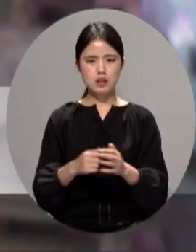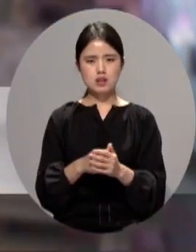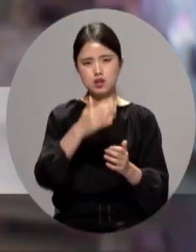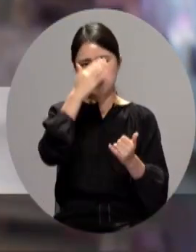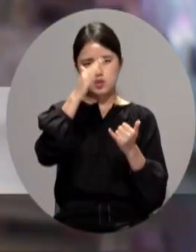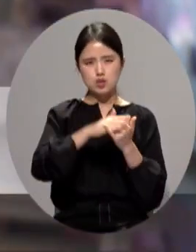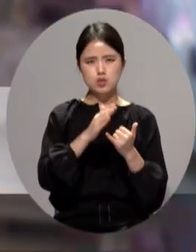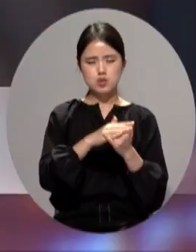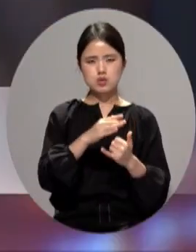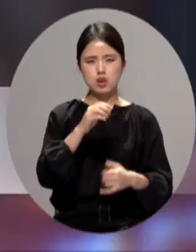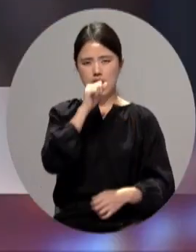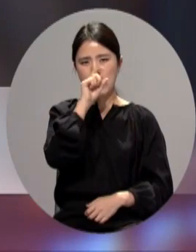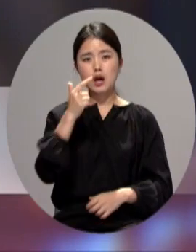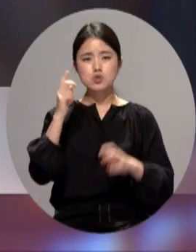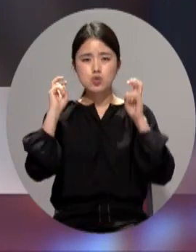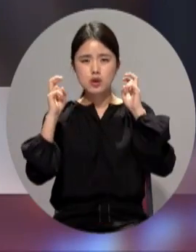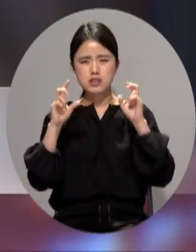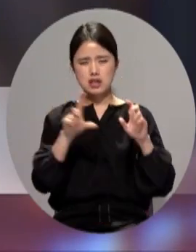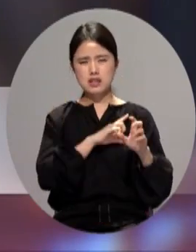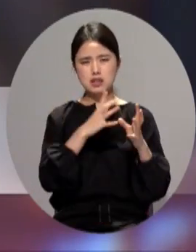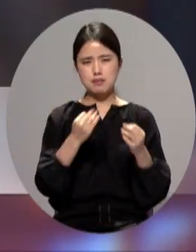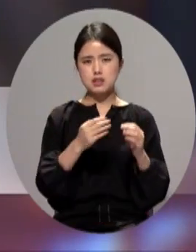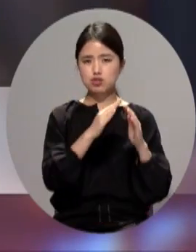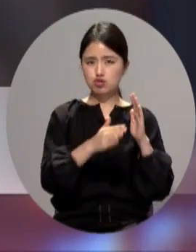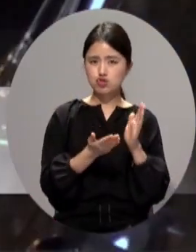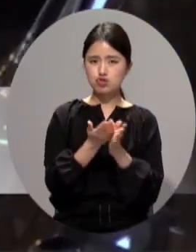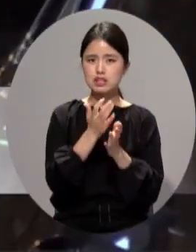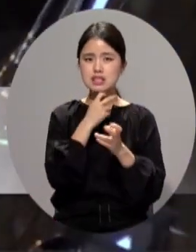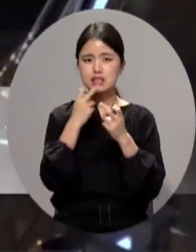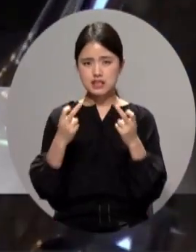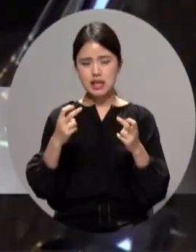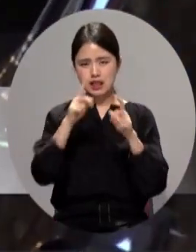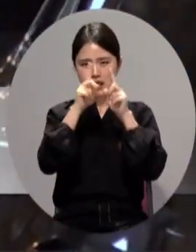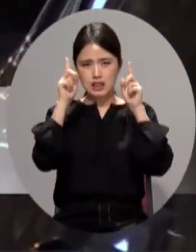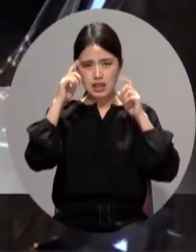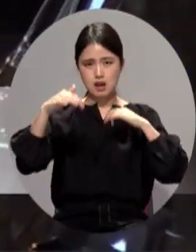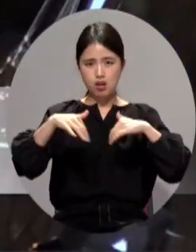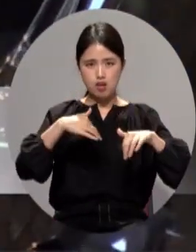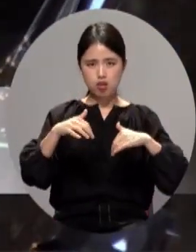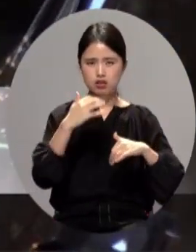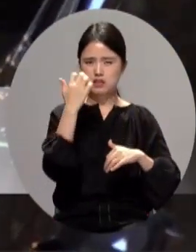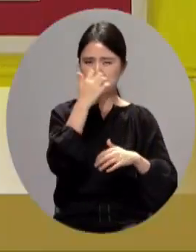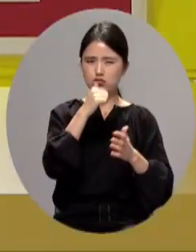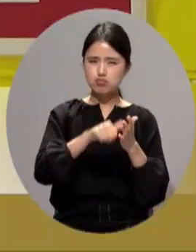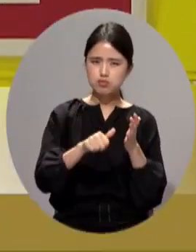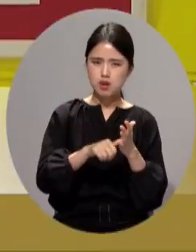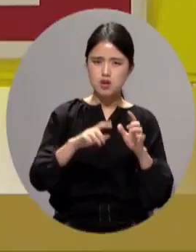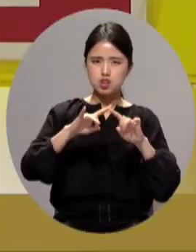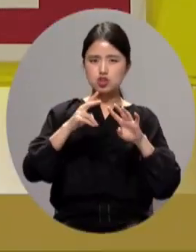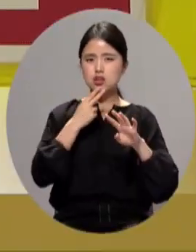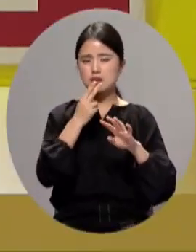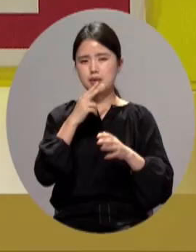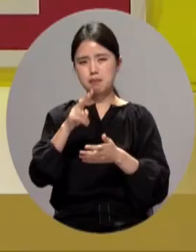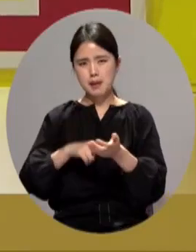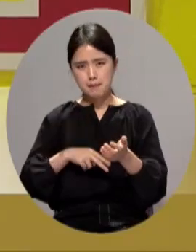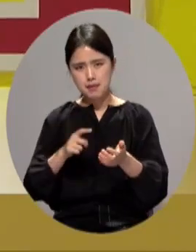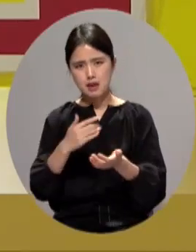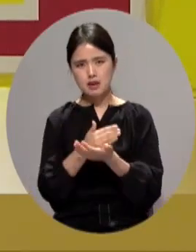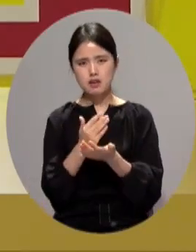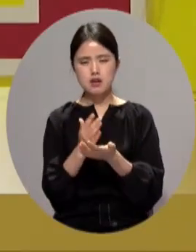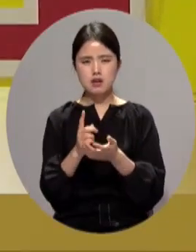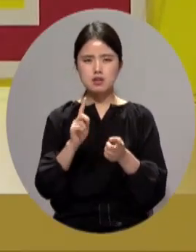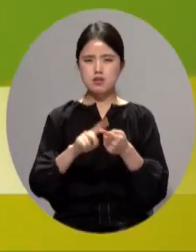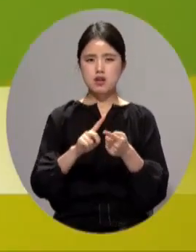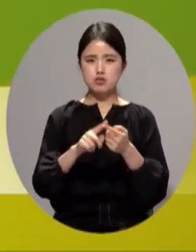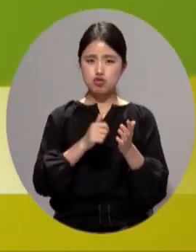청소년 유해업수가 많은 전주와 군산 익산지역 대학가에 성인용품점과 전자담배 판매업소 소주방 등의